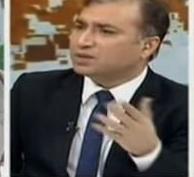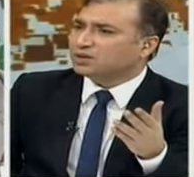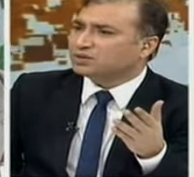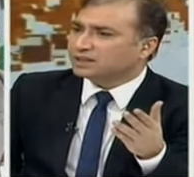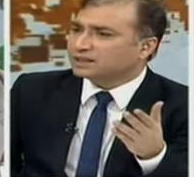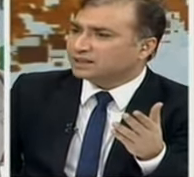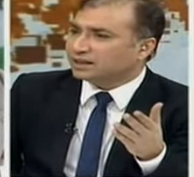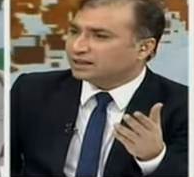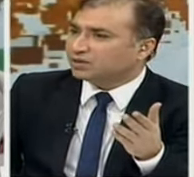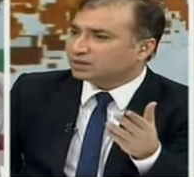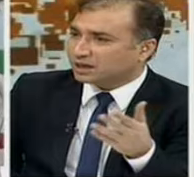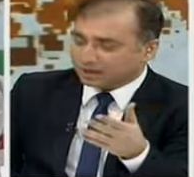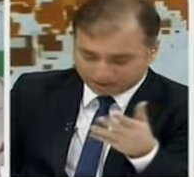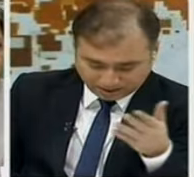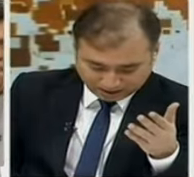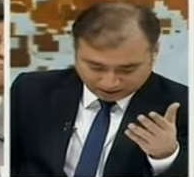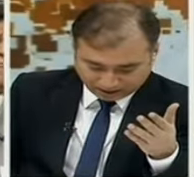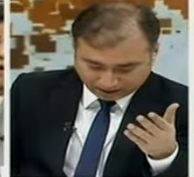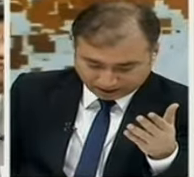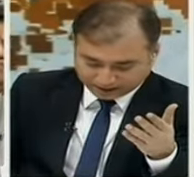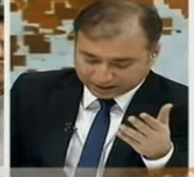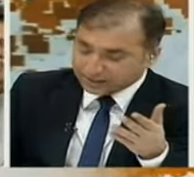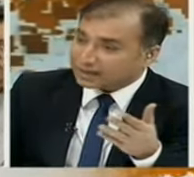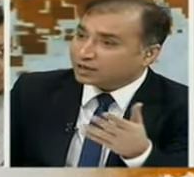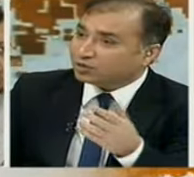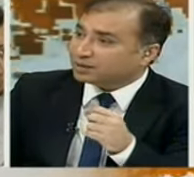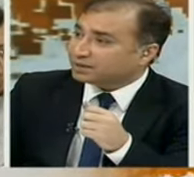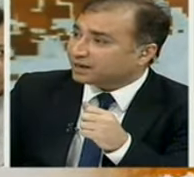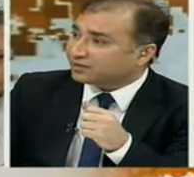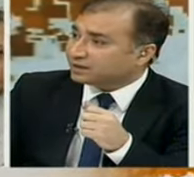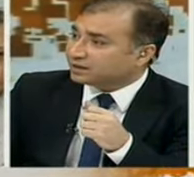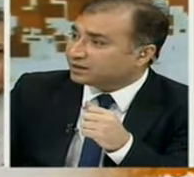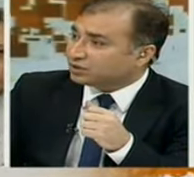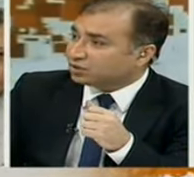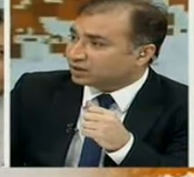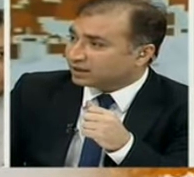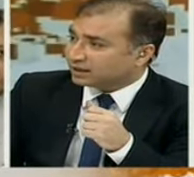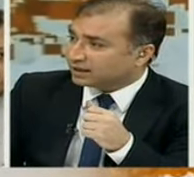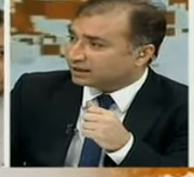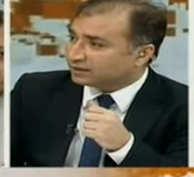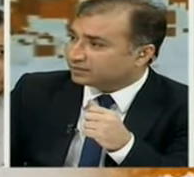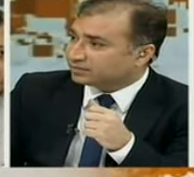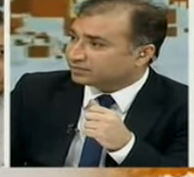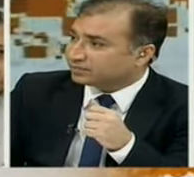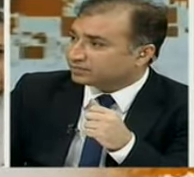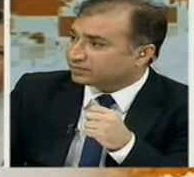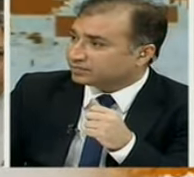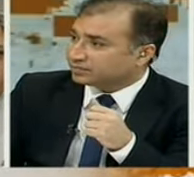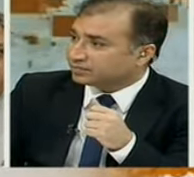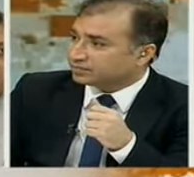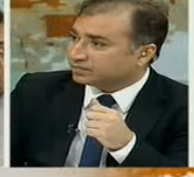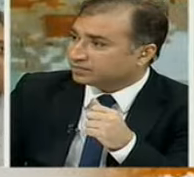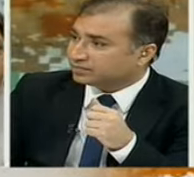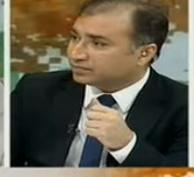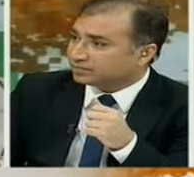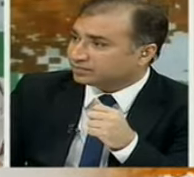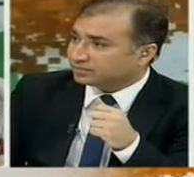अहमियत हम सालों से देखते आए हैं, उनका आजादी की लड़ाइयों में भी काफी योगदान रहा है।